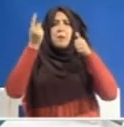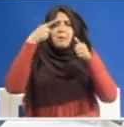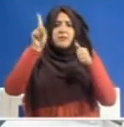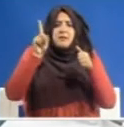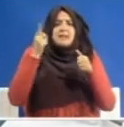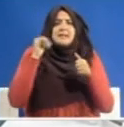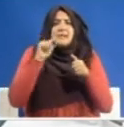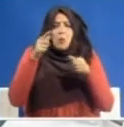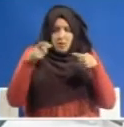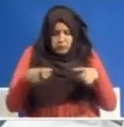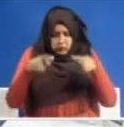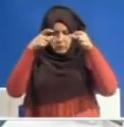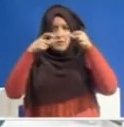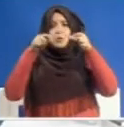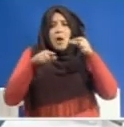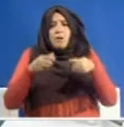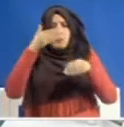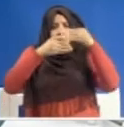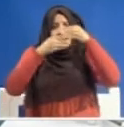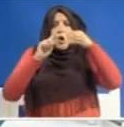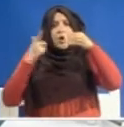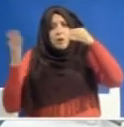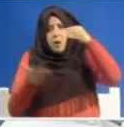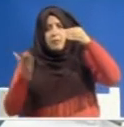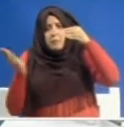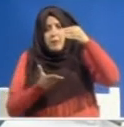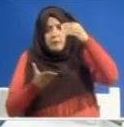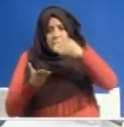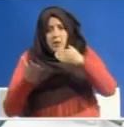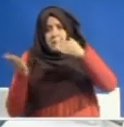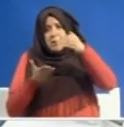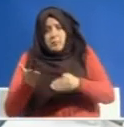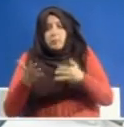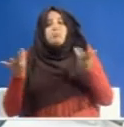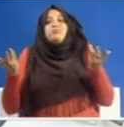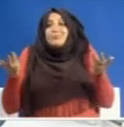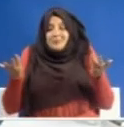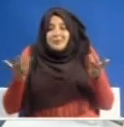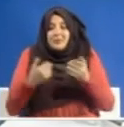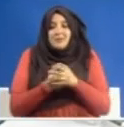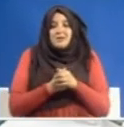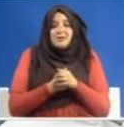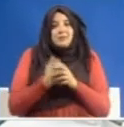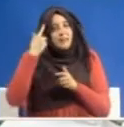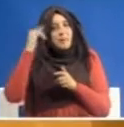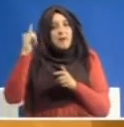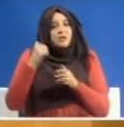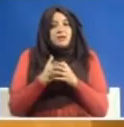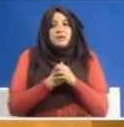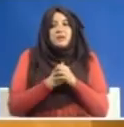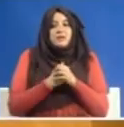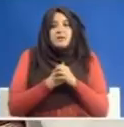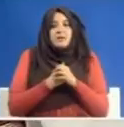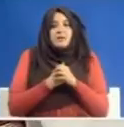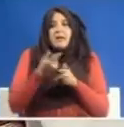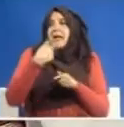كنت تبنيه وغيرك يهدمه. لو تصورنا سيناريو معين هكذا صغير أمامنا، يعني ولكن